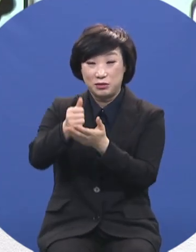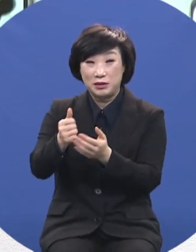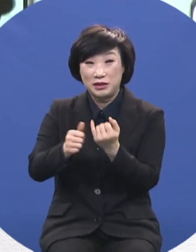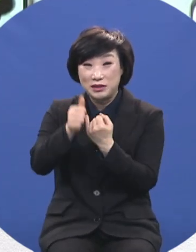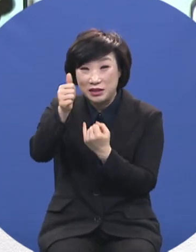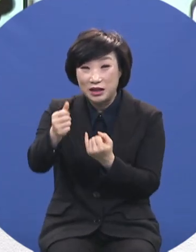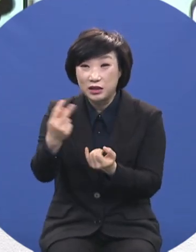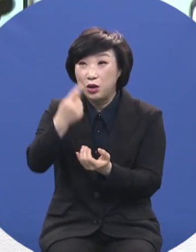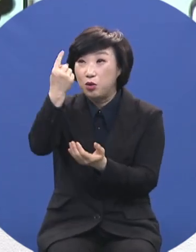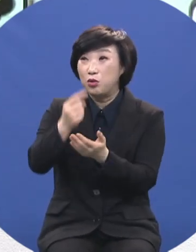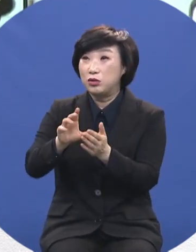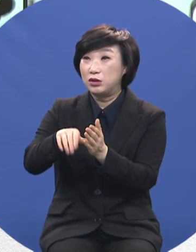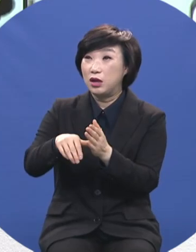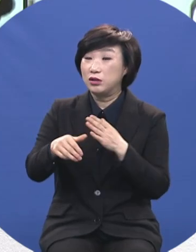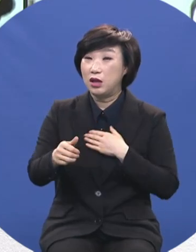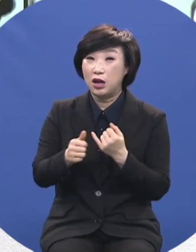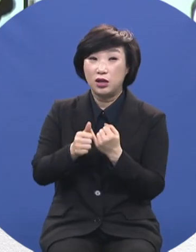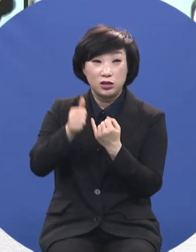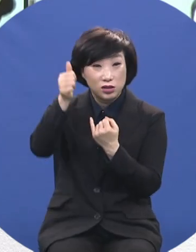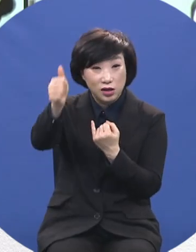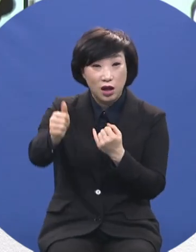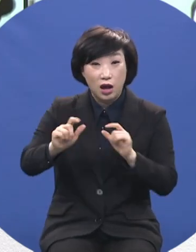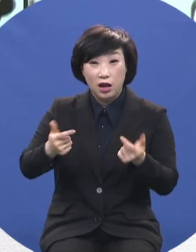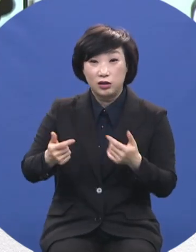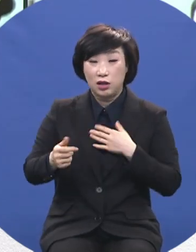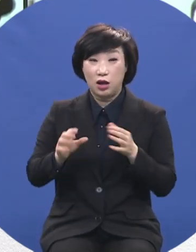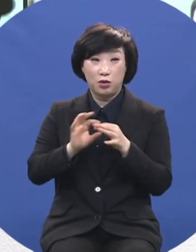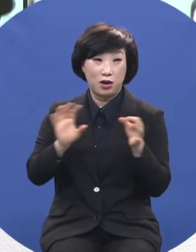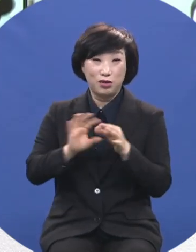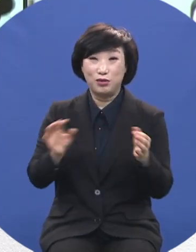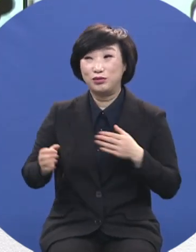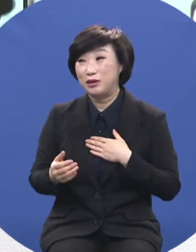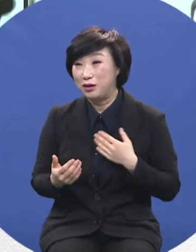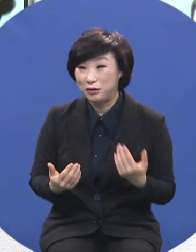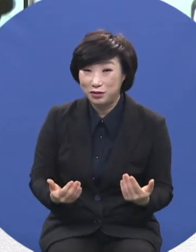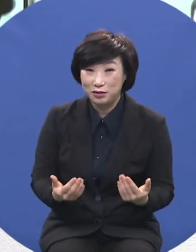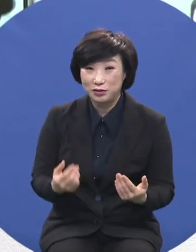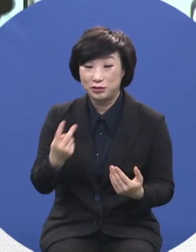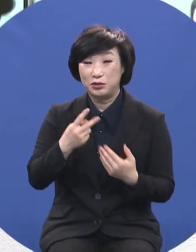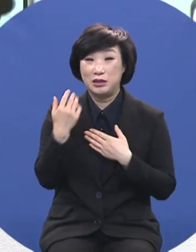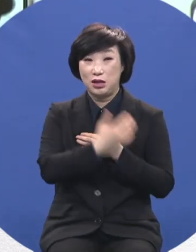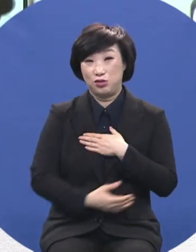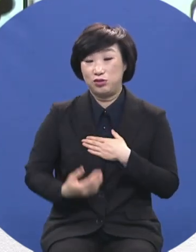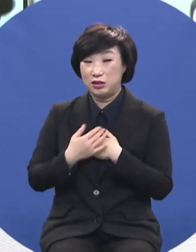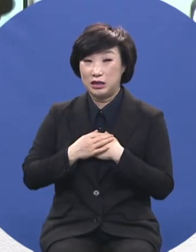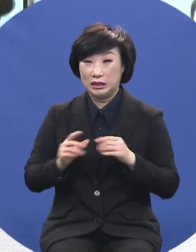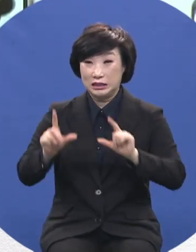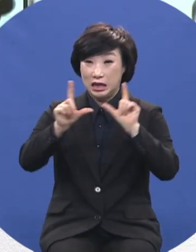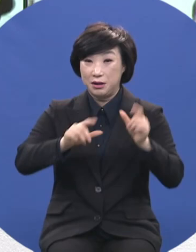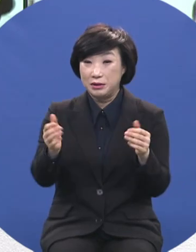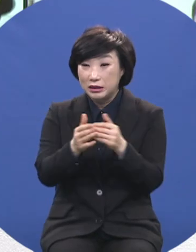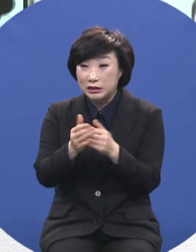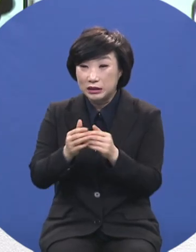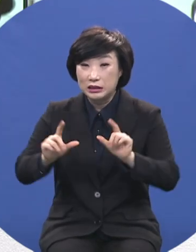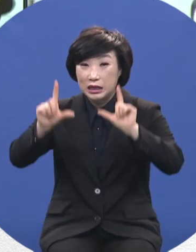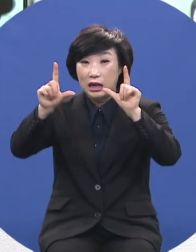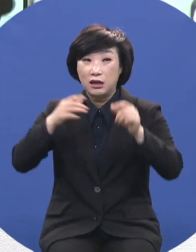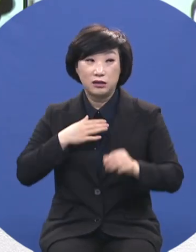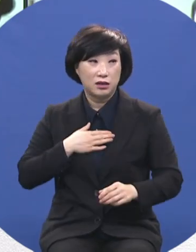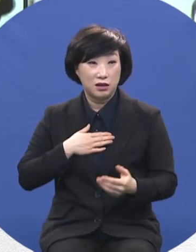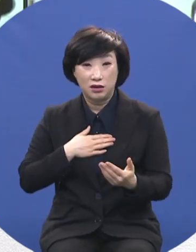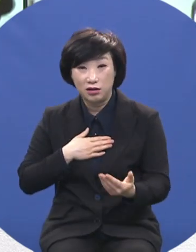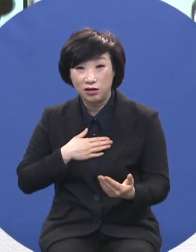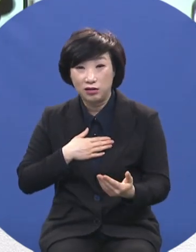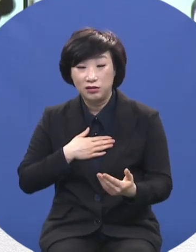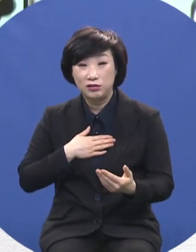내 신랑이 아닐 때, 그리고 내 육신의 삶이 종결되는 그날